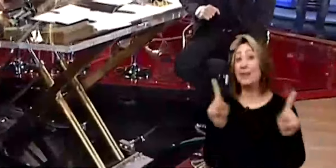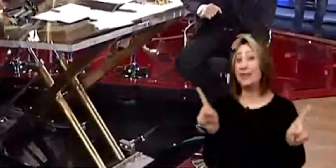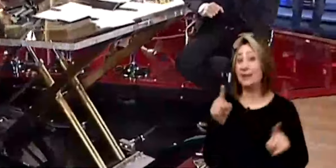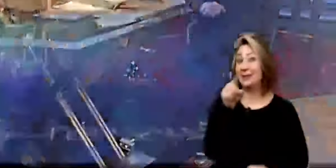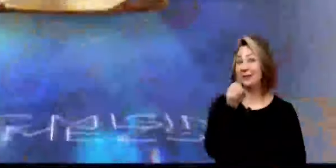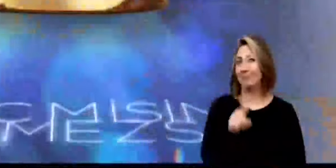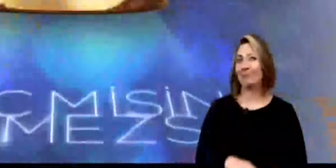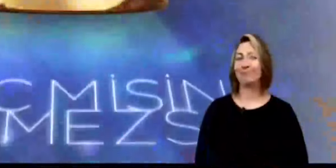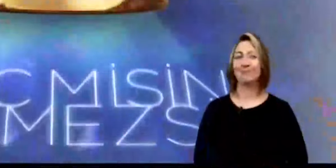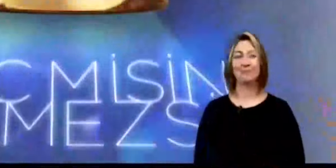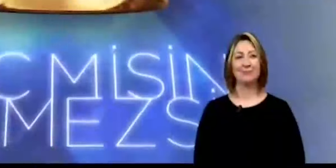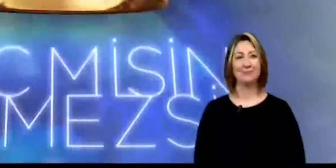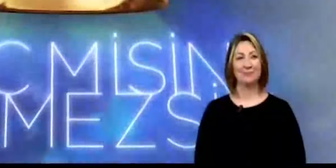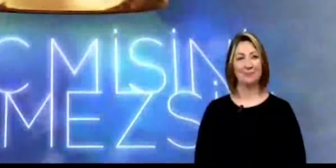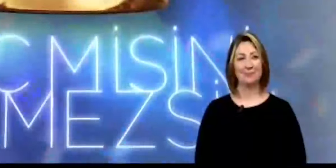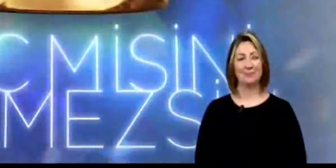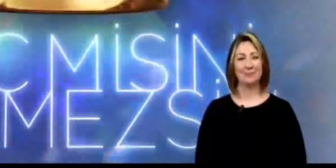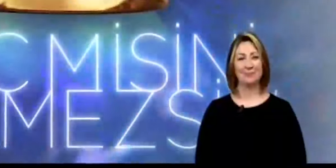Buyursunlar.